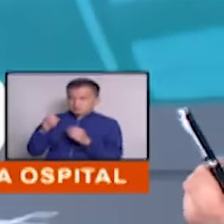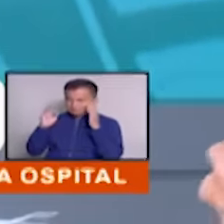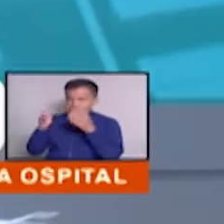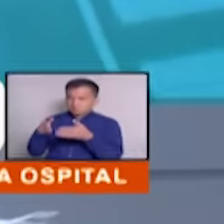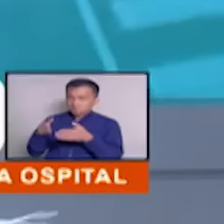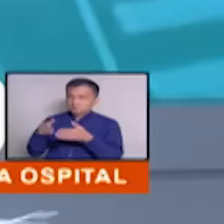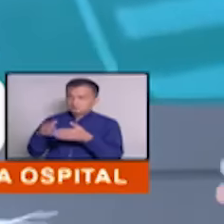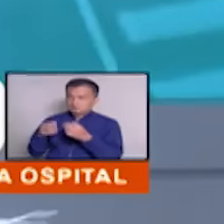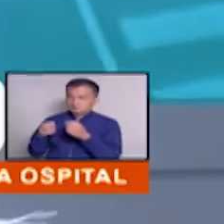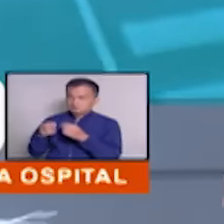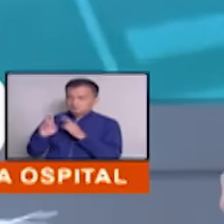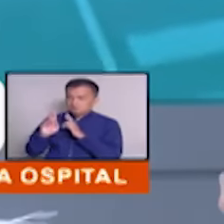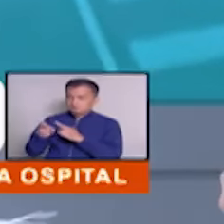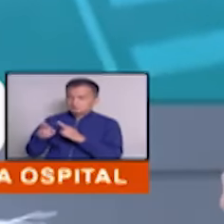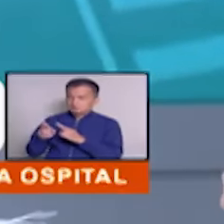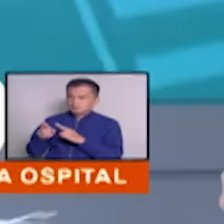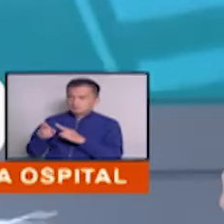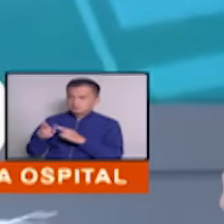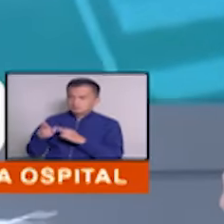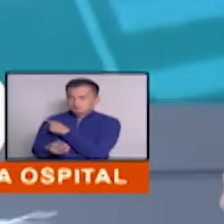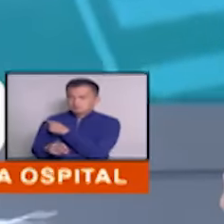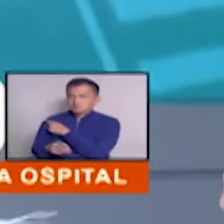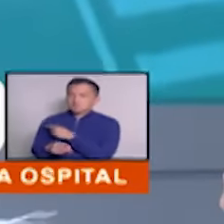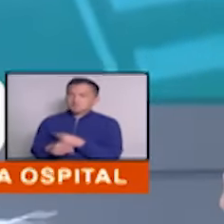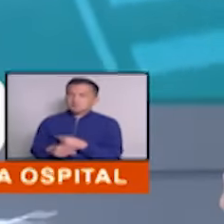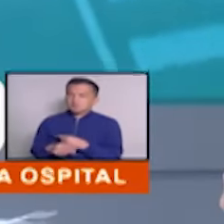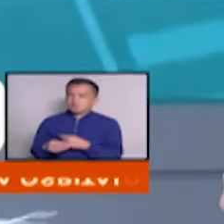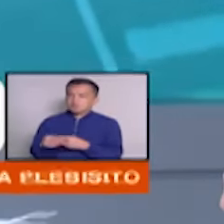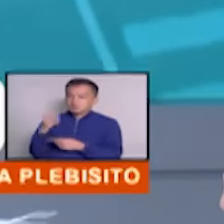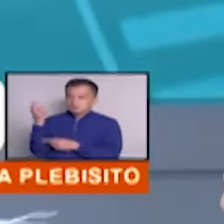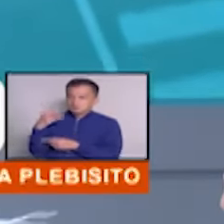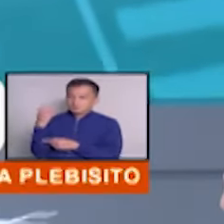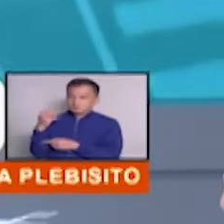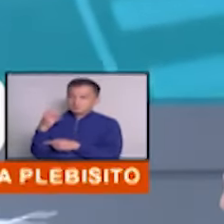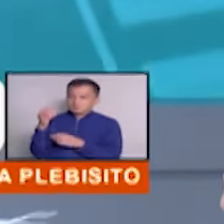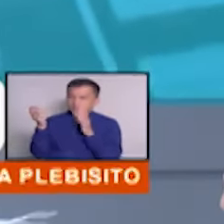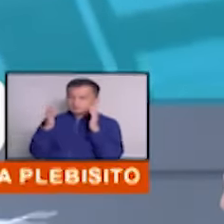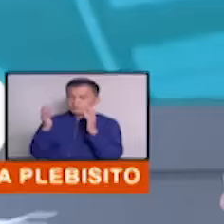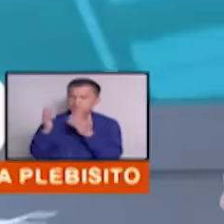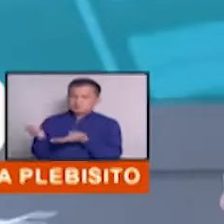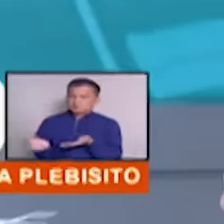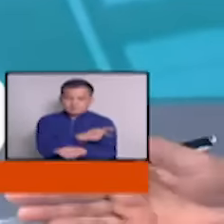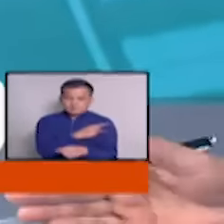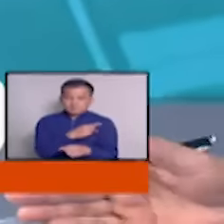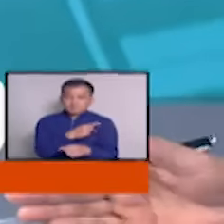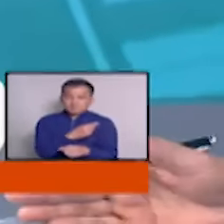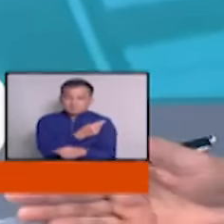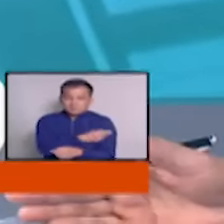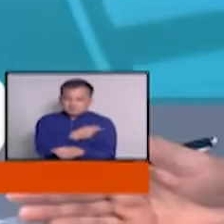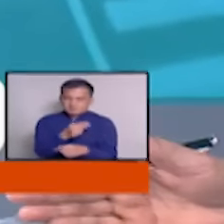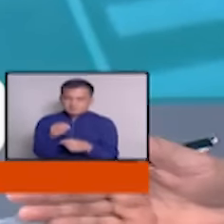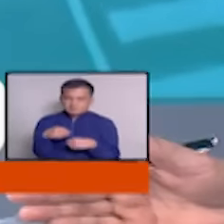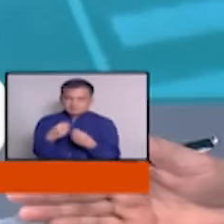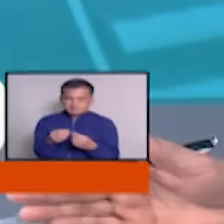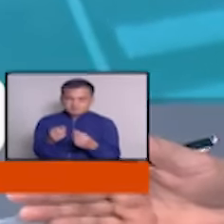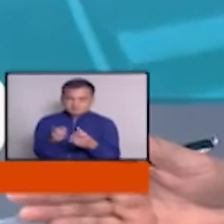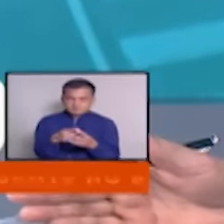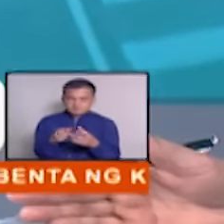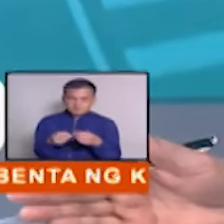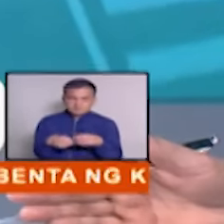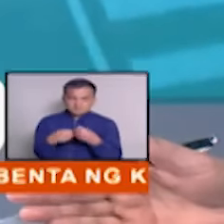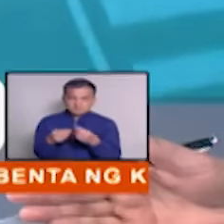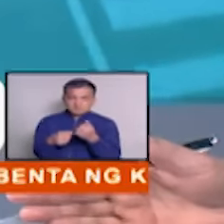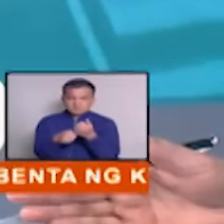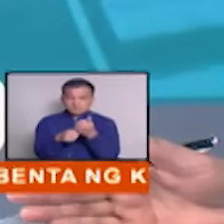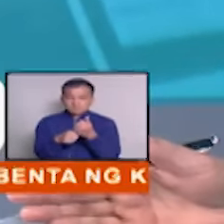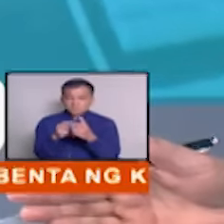sa pag-responde po sa mga pasyente po. Sa ambulance service po para dalhin sa mga hospital po. Magbigay po ng first aid or ng